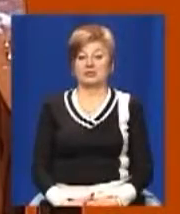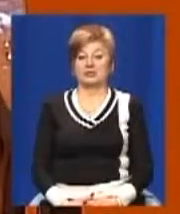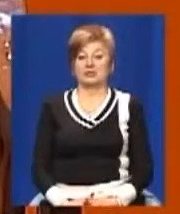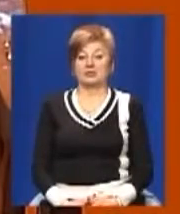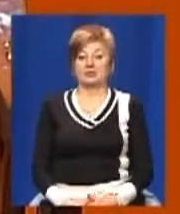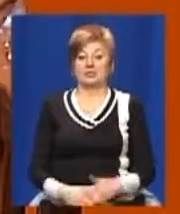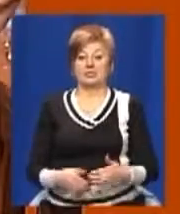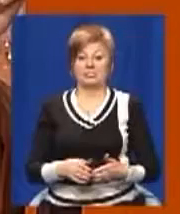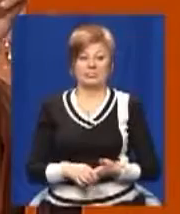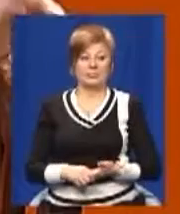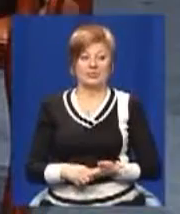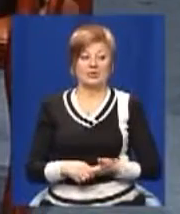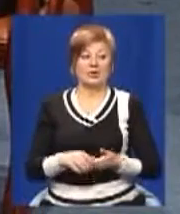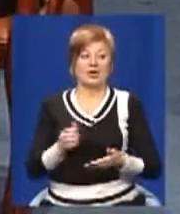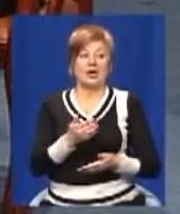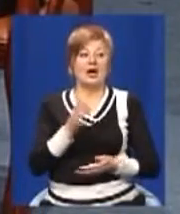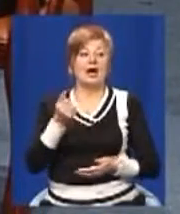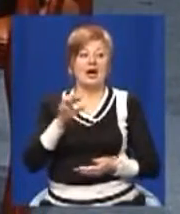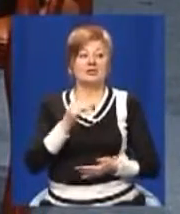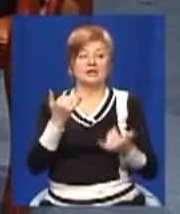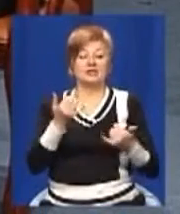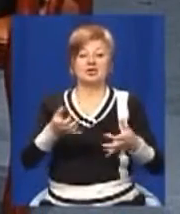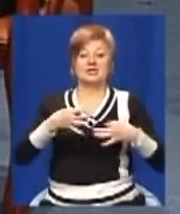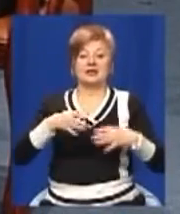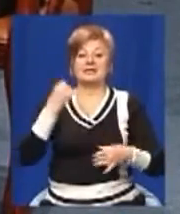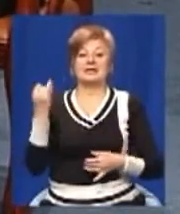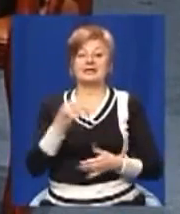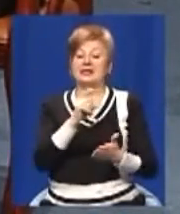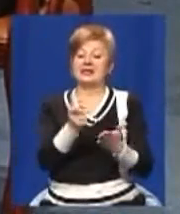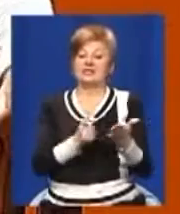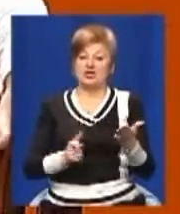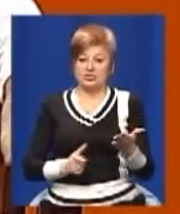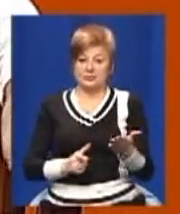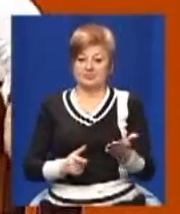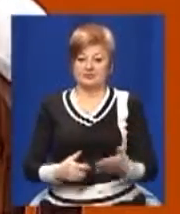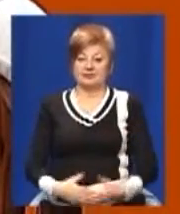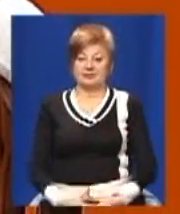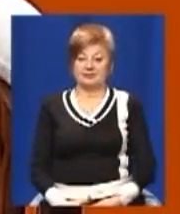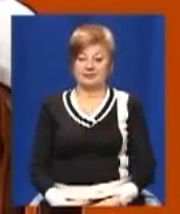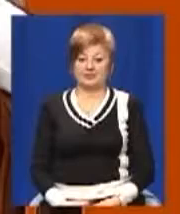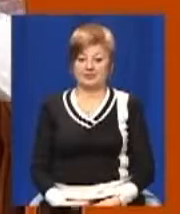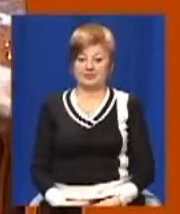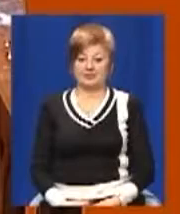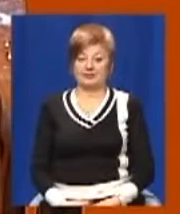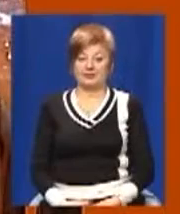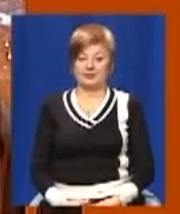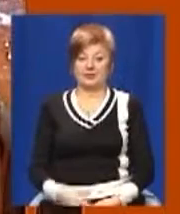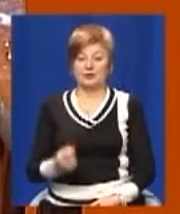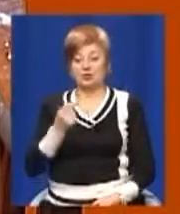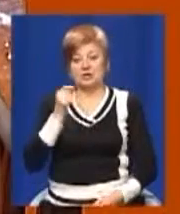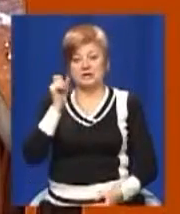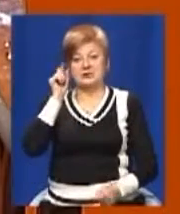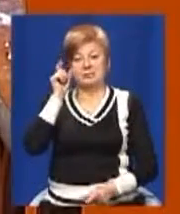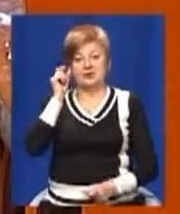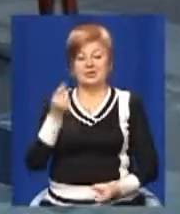Я немного путаюсь. Анечка зараз нам розповість дуже цікавий віршик. Сейчас я немного путаюсь,